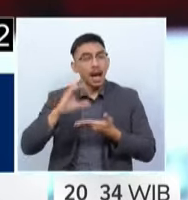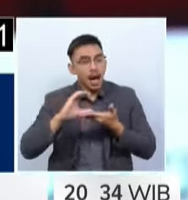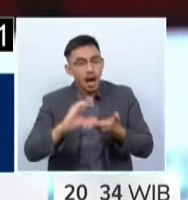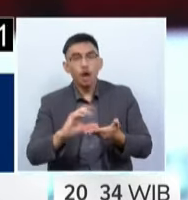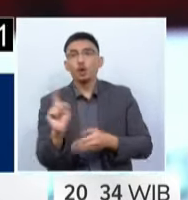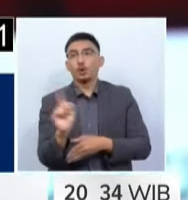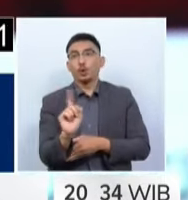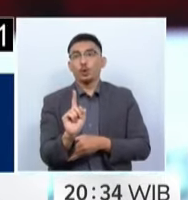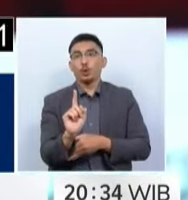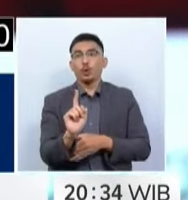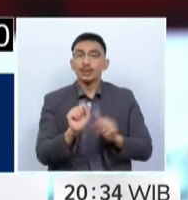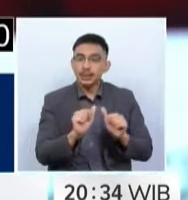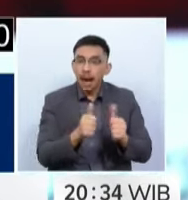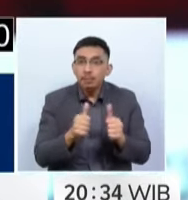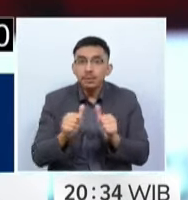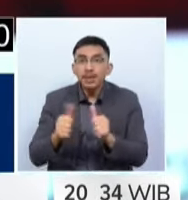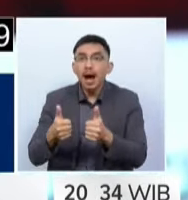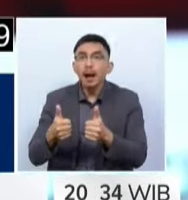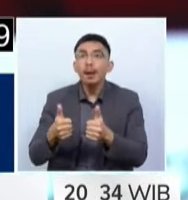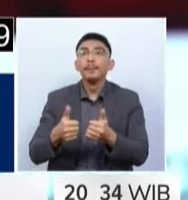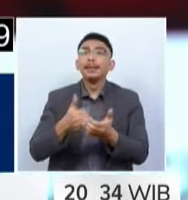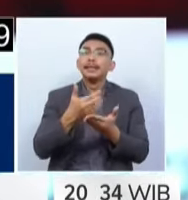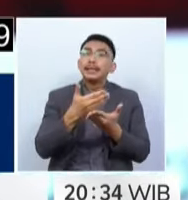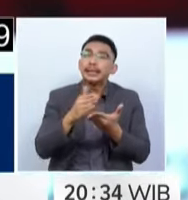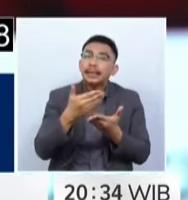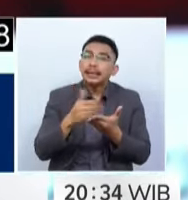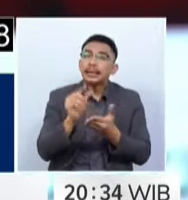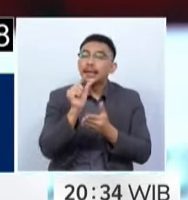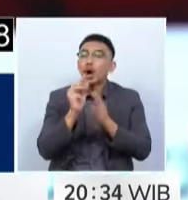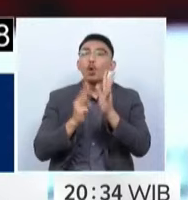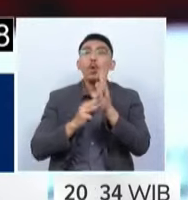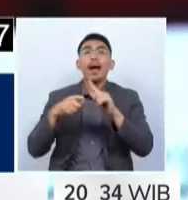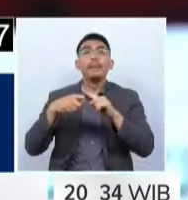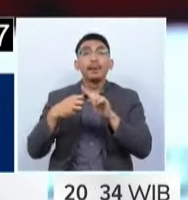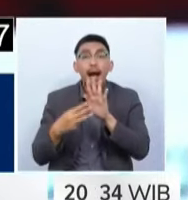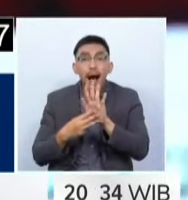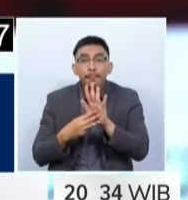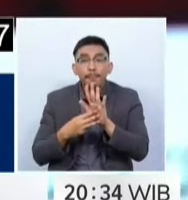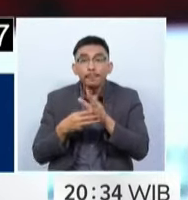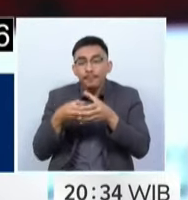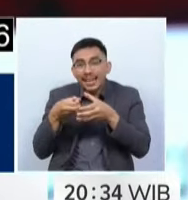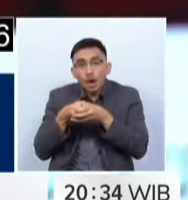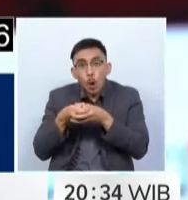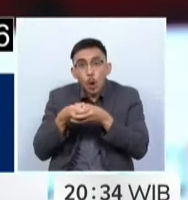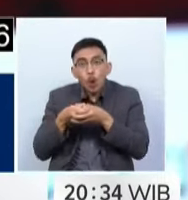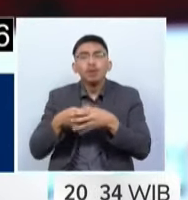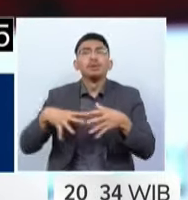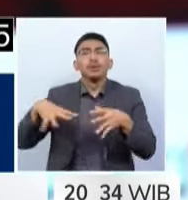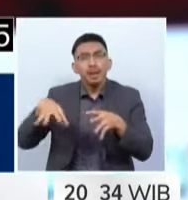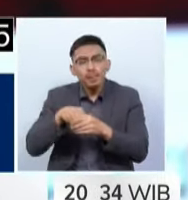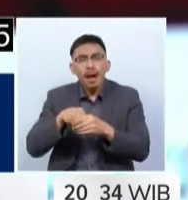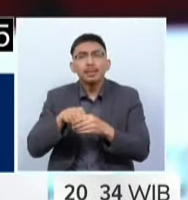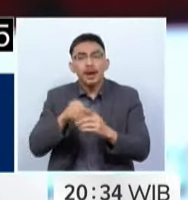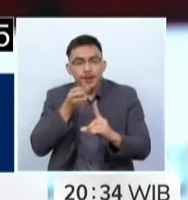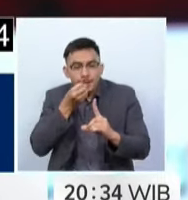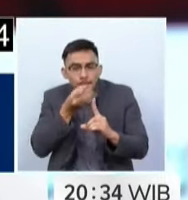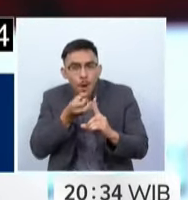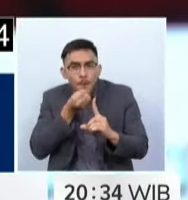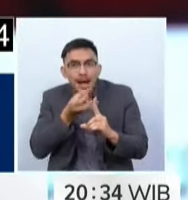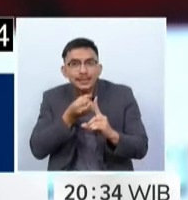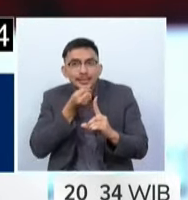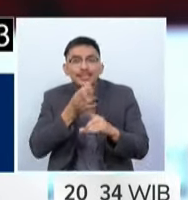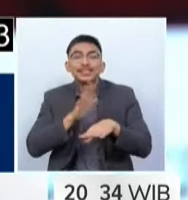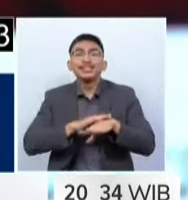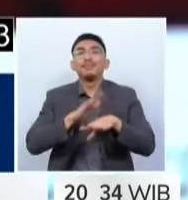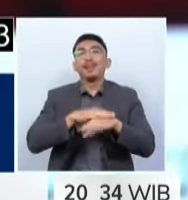memungkinkan bagi usaha kecil mikro untuk menjadi bagian dari diplomasi kebudayaan Indonesia kemudahan di dalam